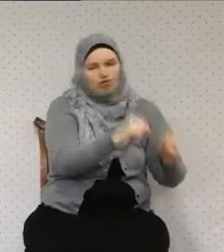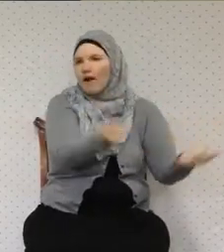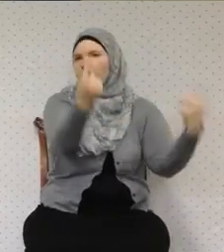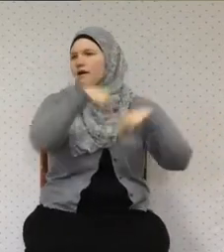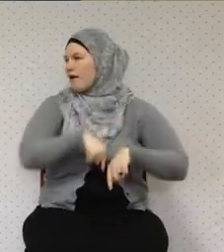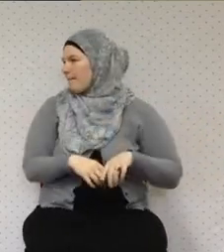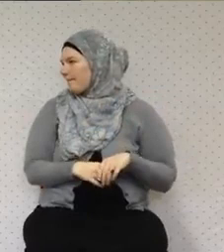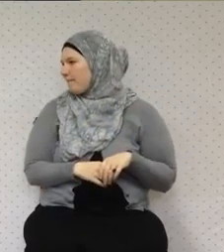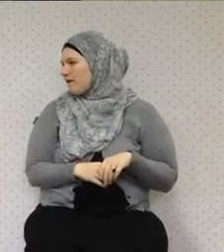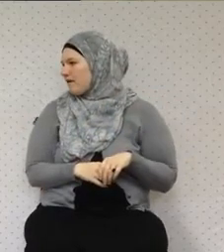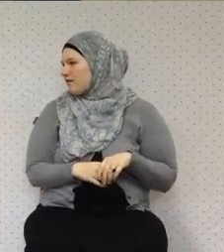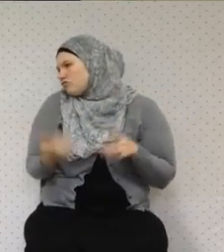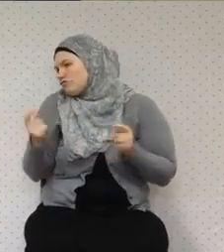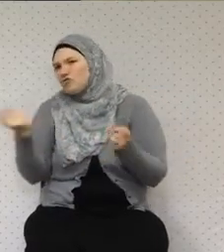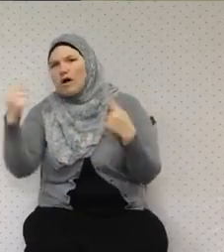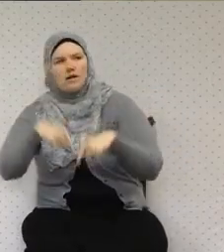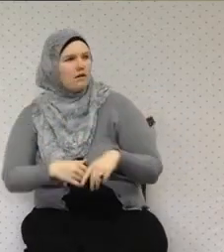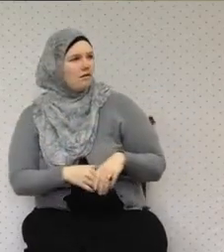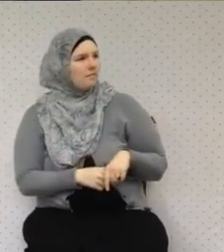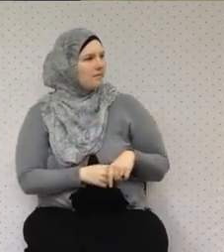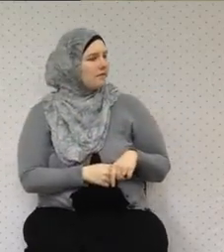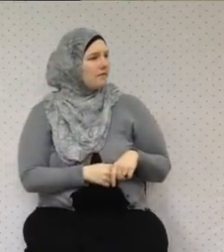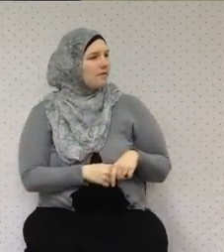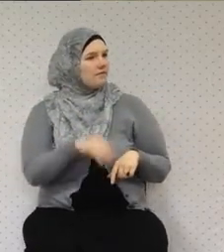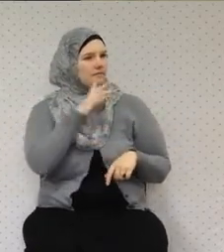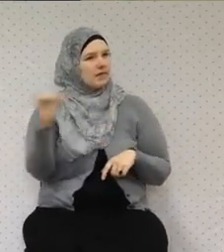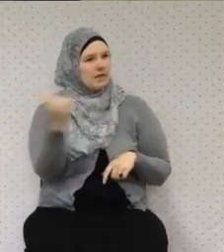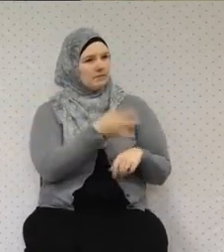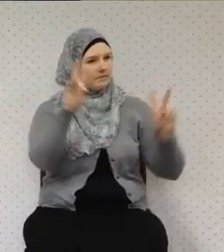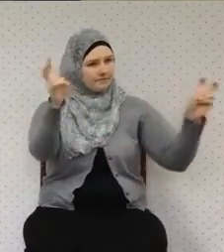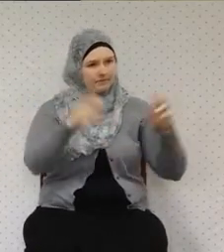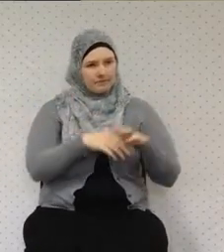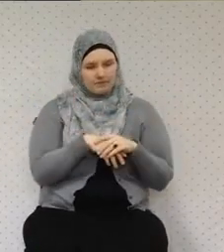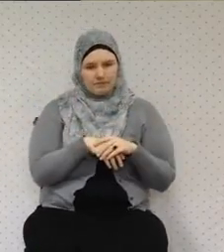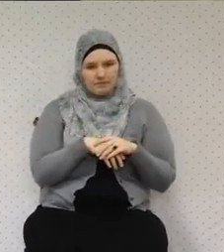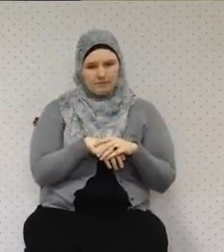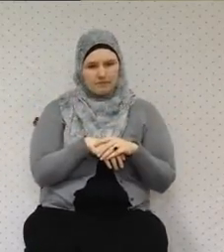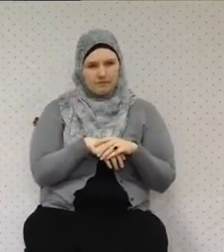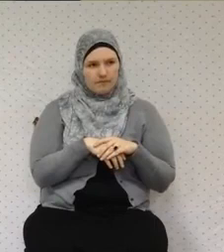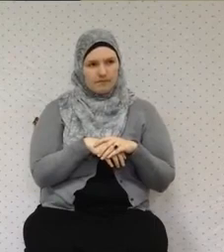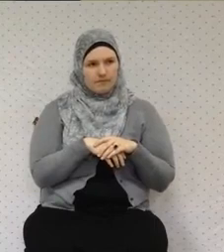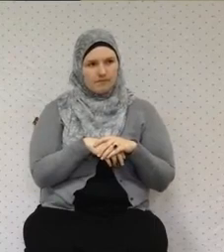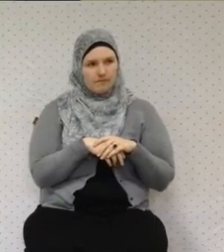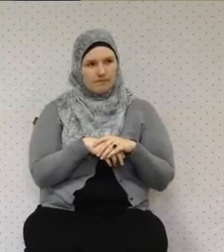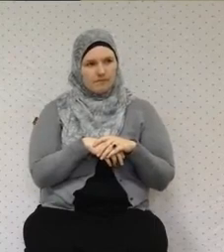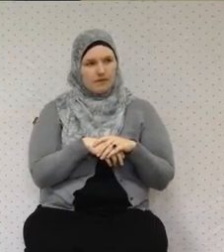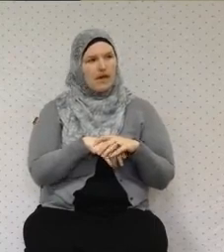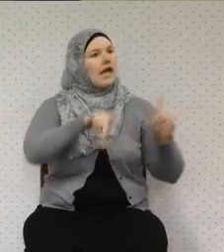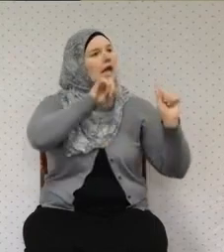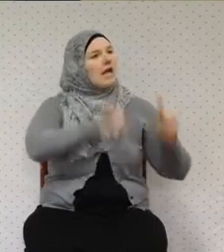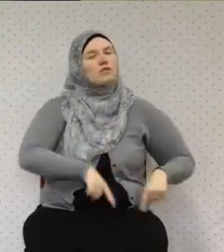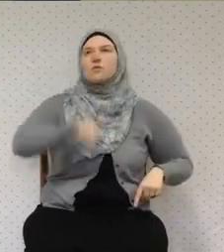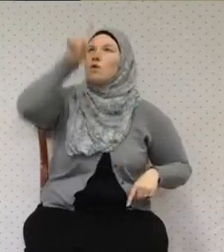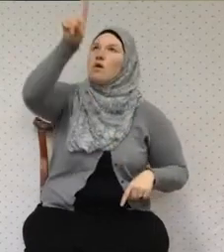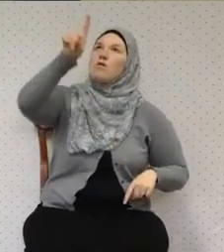come. استجيبوا لله وللرسول إذا دعاكم لما يحييكم.